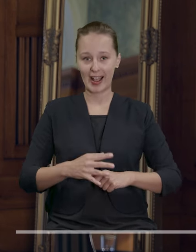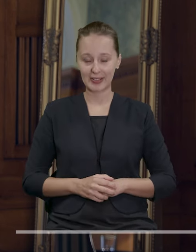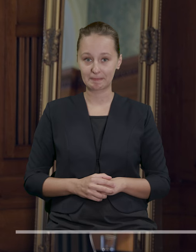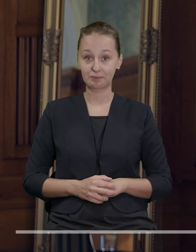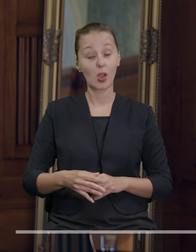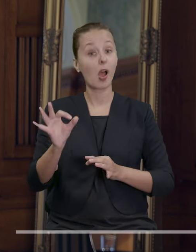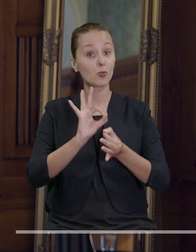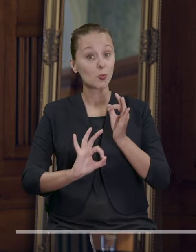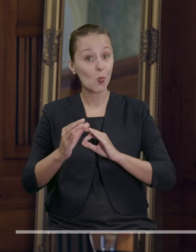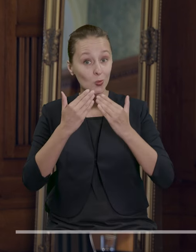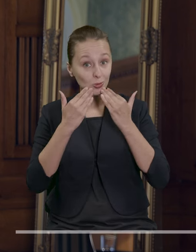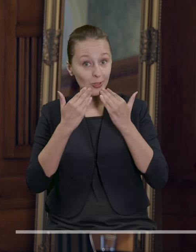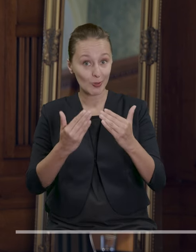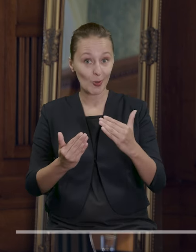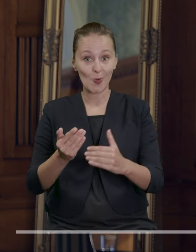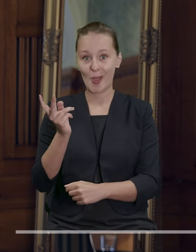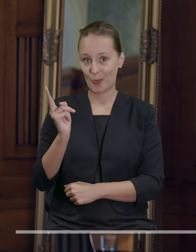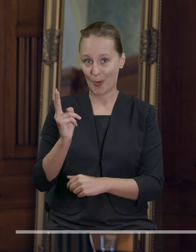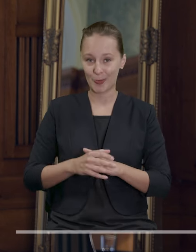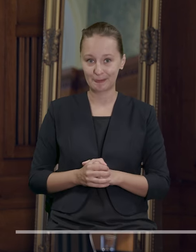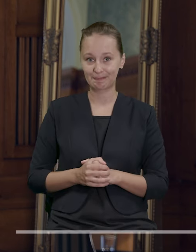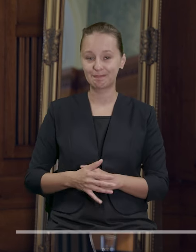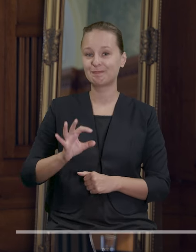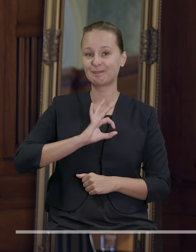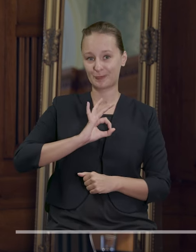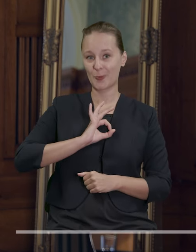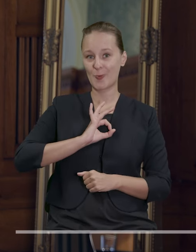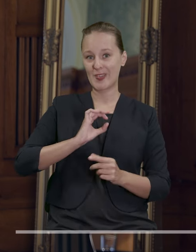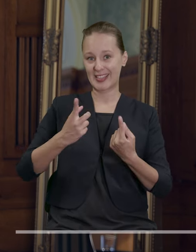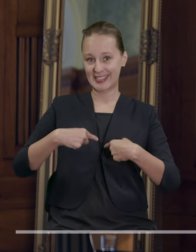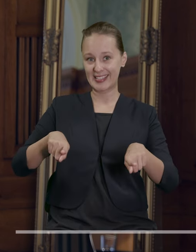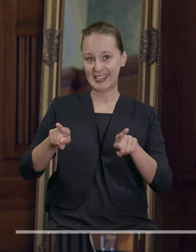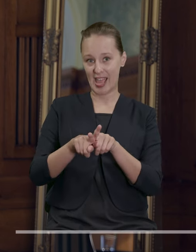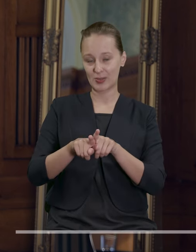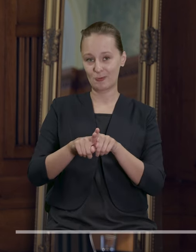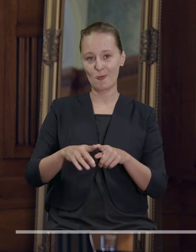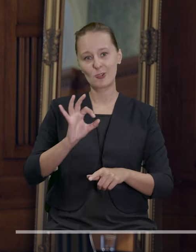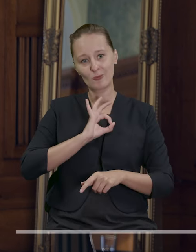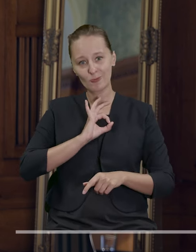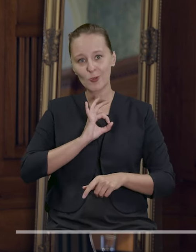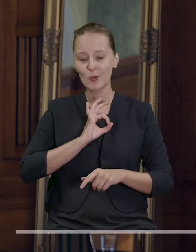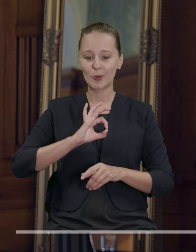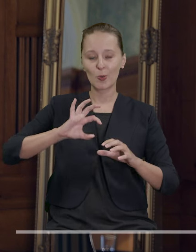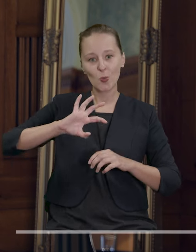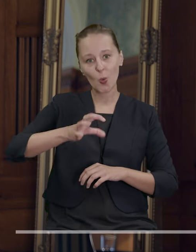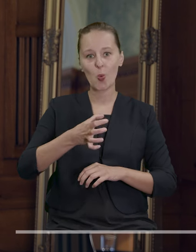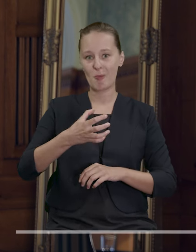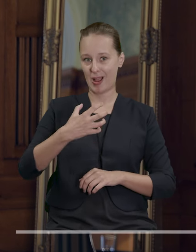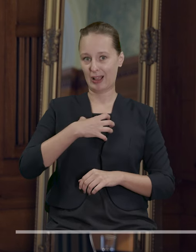A szczególne podziękowania chciałabym skierować do swojego zespołu, do swojego